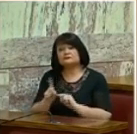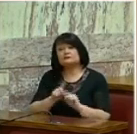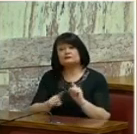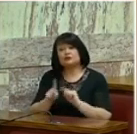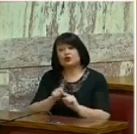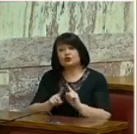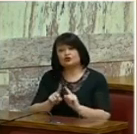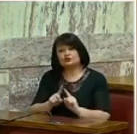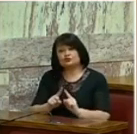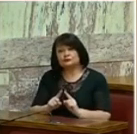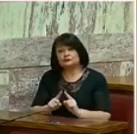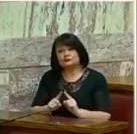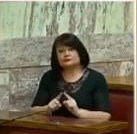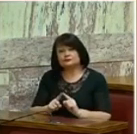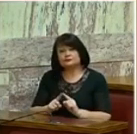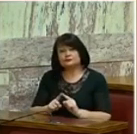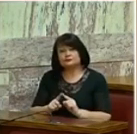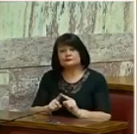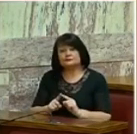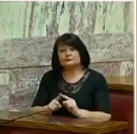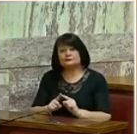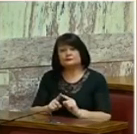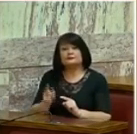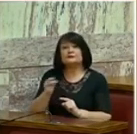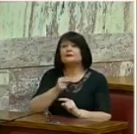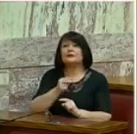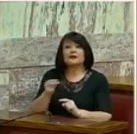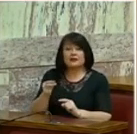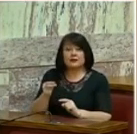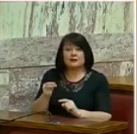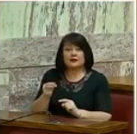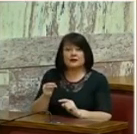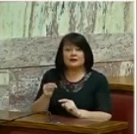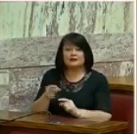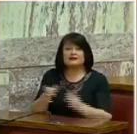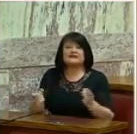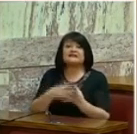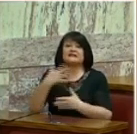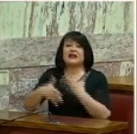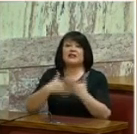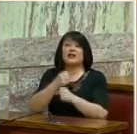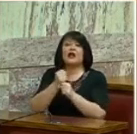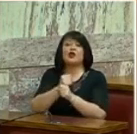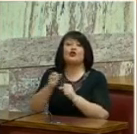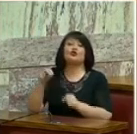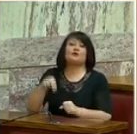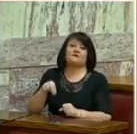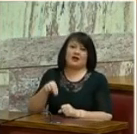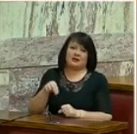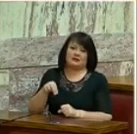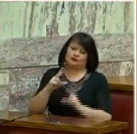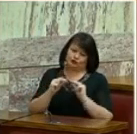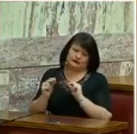εκδοχή είναι αυτή η υπόθεση του σκανδάλου της Νοβάρτης την οποία συζητάμε.